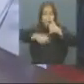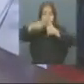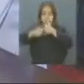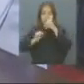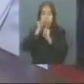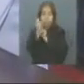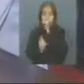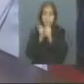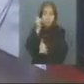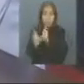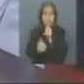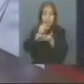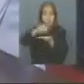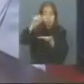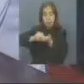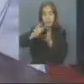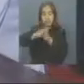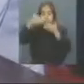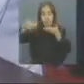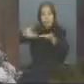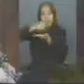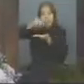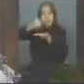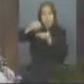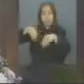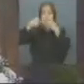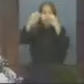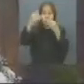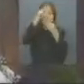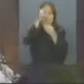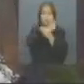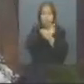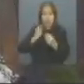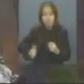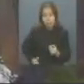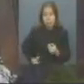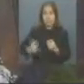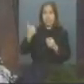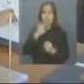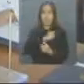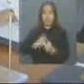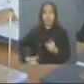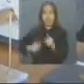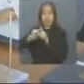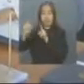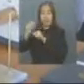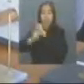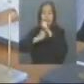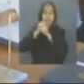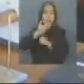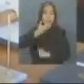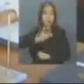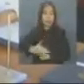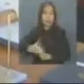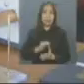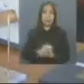เด็จพระเจ้าอยู่หัวสมเด็จพระนางเจ้าพระบรมราชินีนาถและพระบรมวงศานุวงศ์ให้ทรงพระเจริญพระชนมพรรษายิ่งยืนนานทร